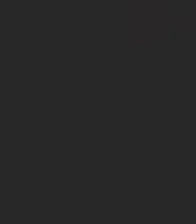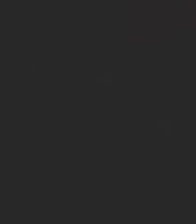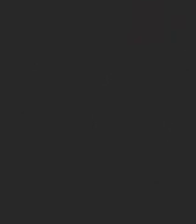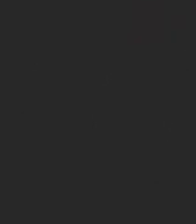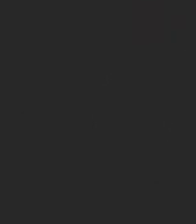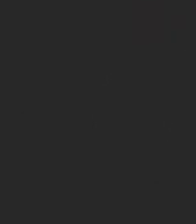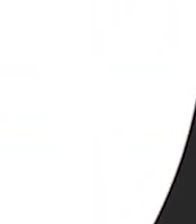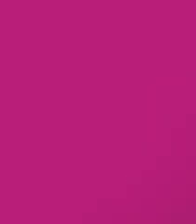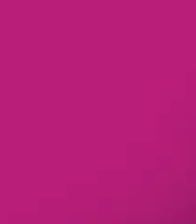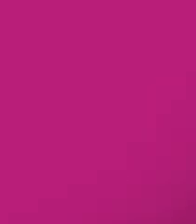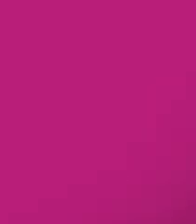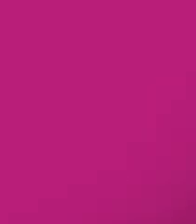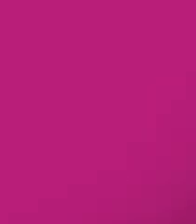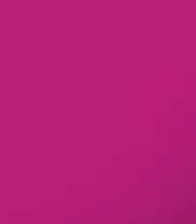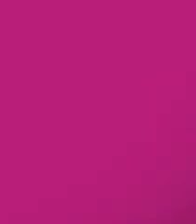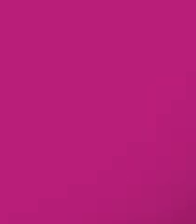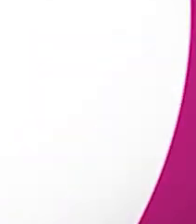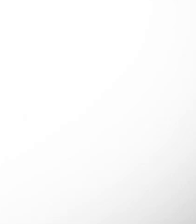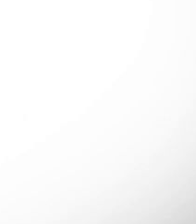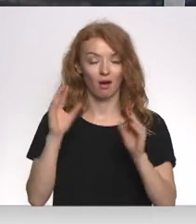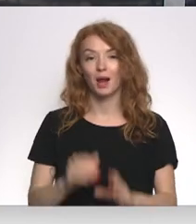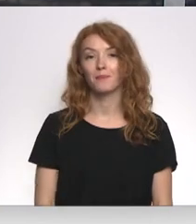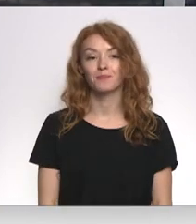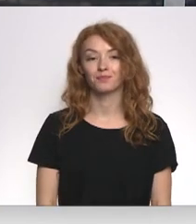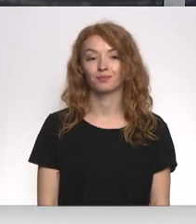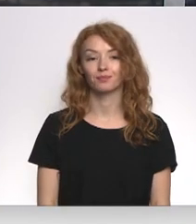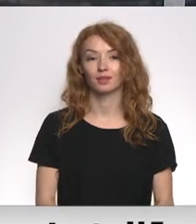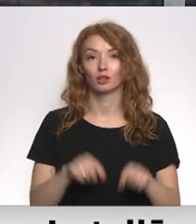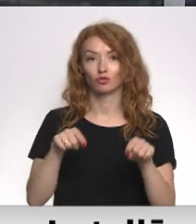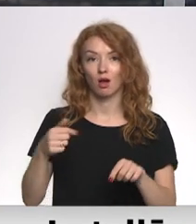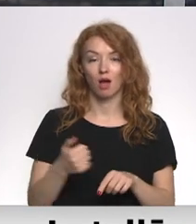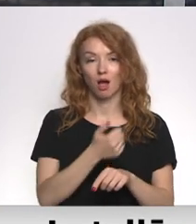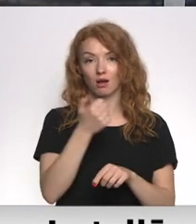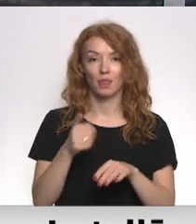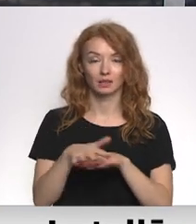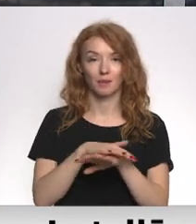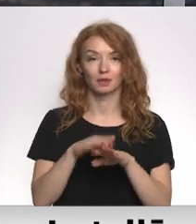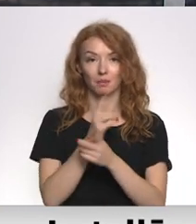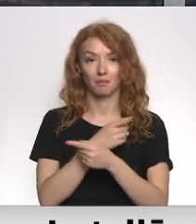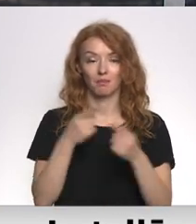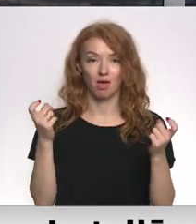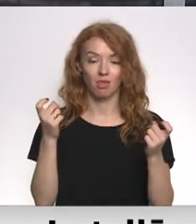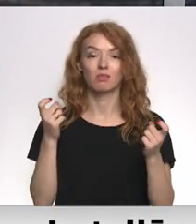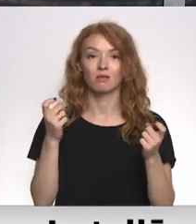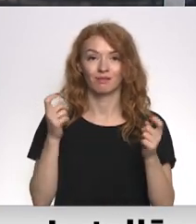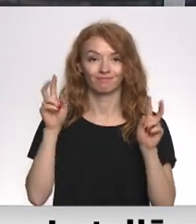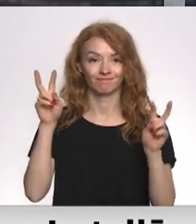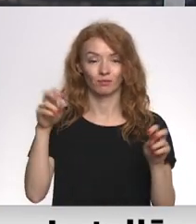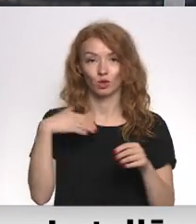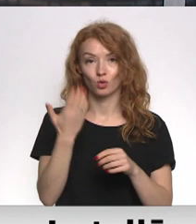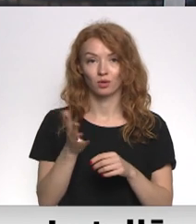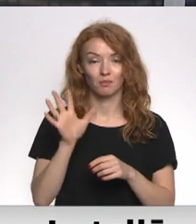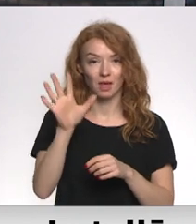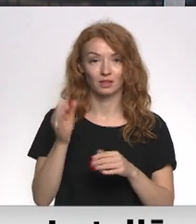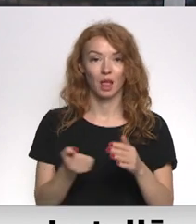Re, viss ēters ir te! Bet šā gada sabiedrisko mediju labdarības maratonā dot 5 nolēmts